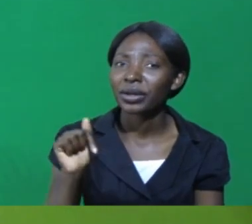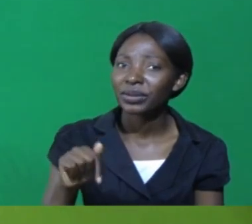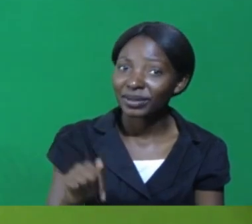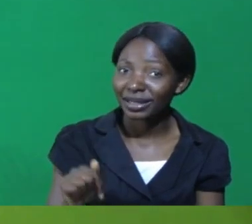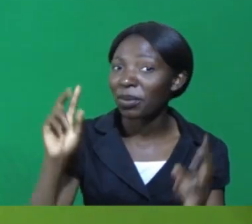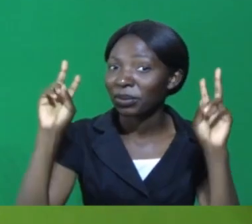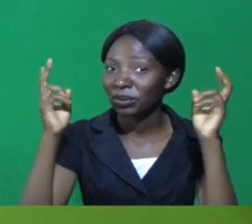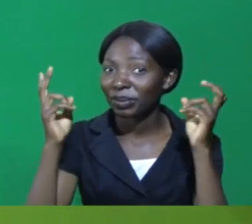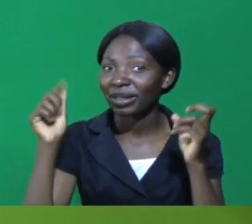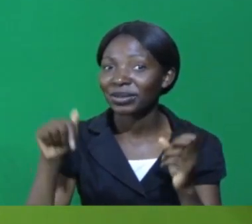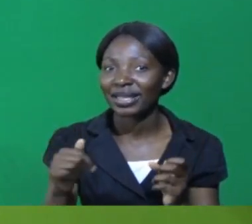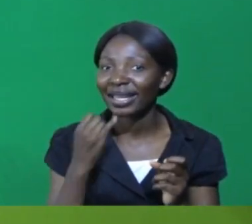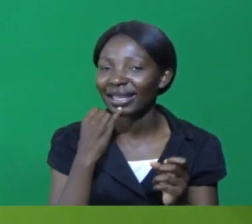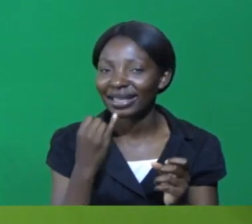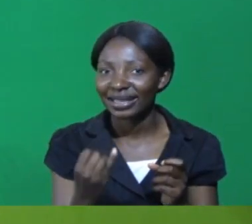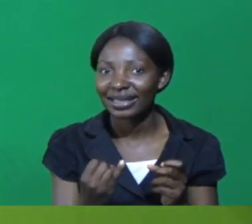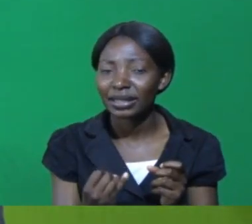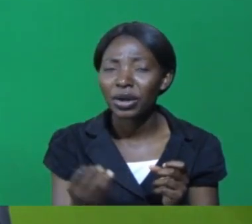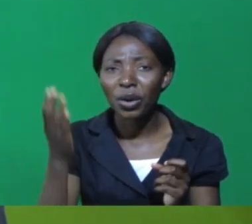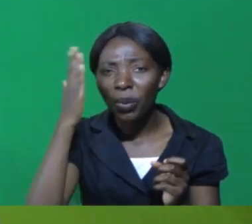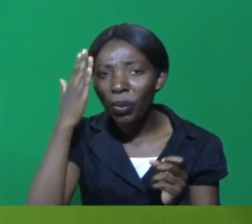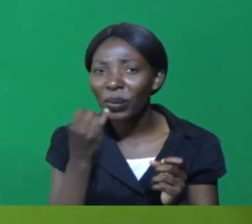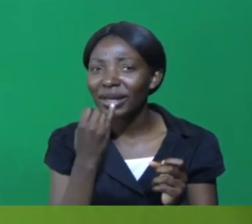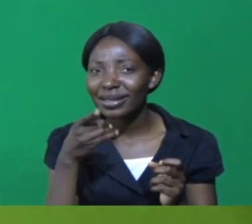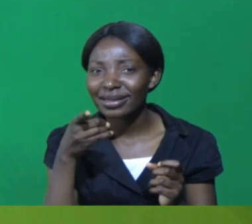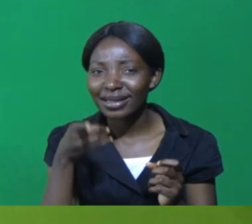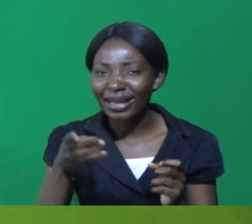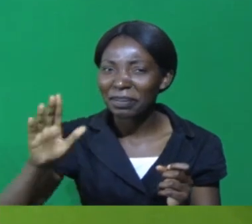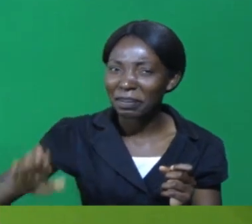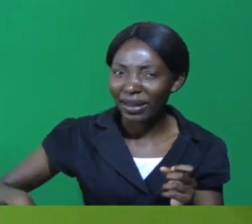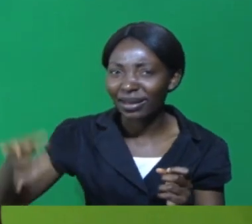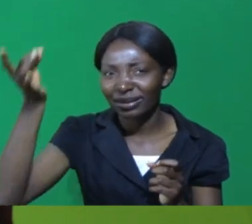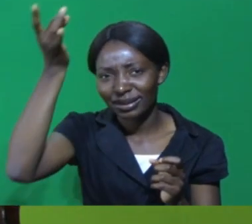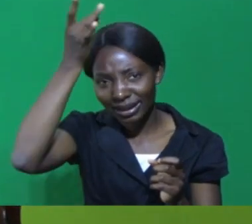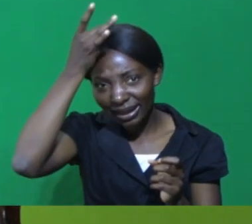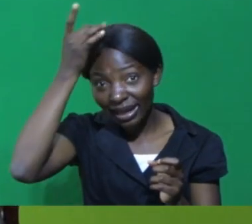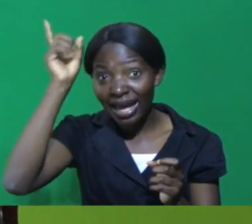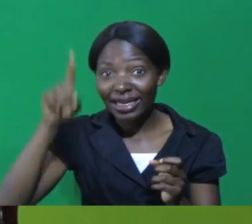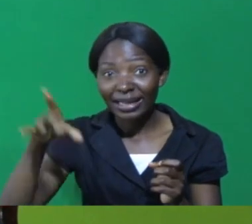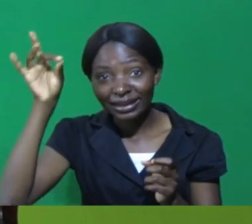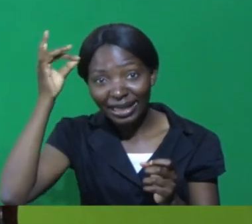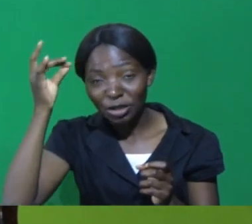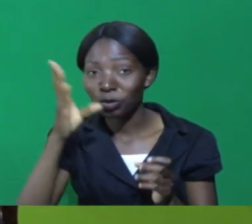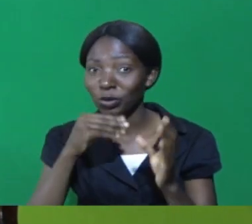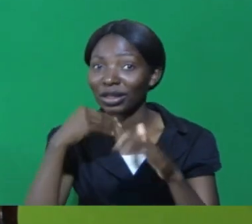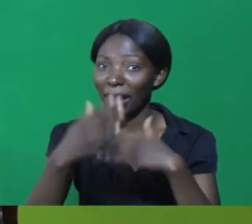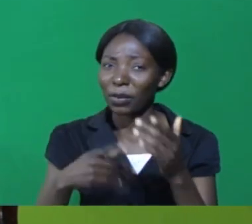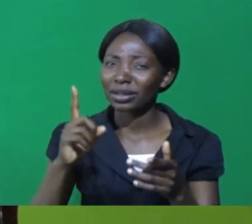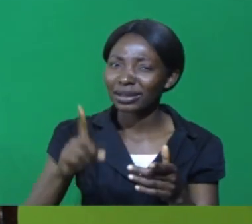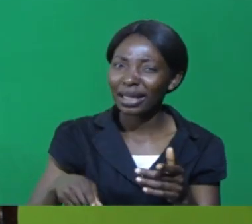yatinayo nhasi inoti iyo ndiani mambo uyo akaprofitwa naDaniel anomhura